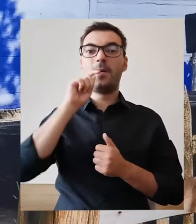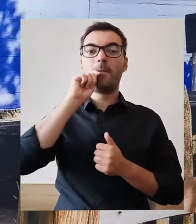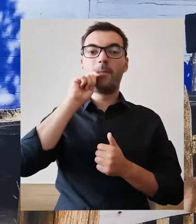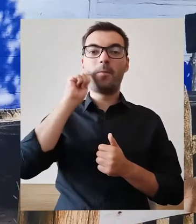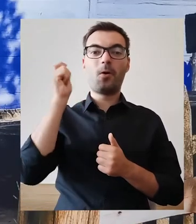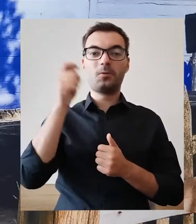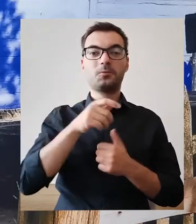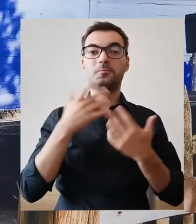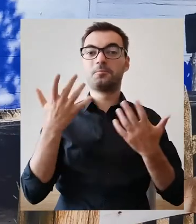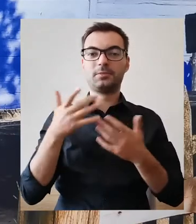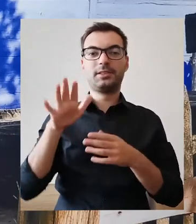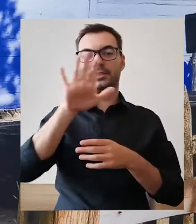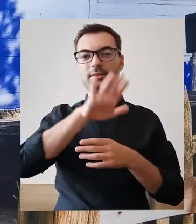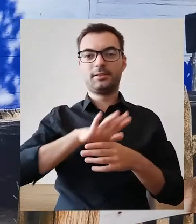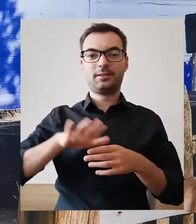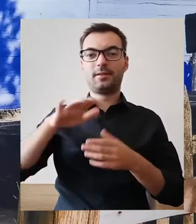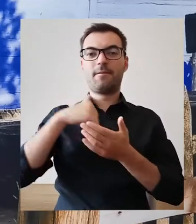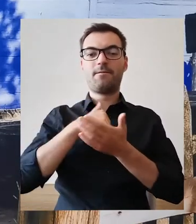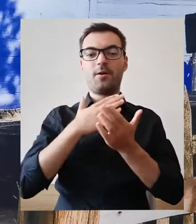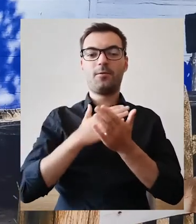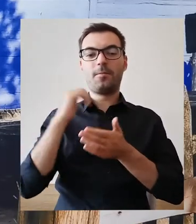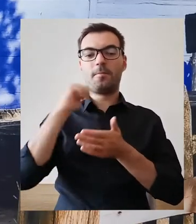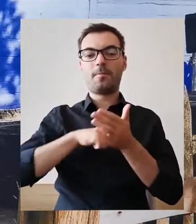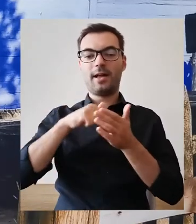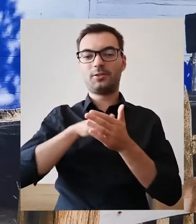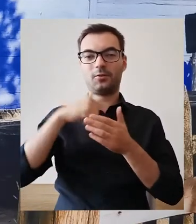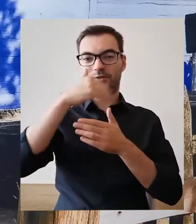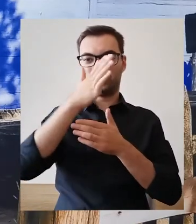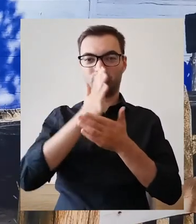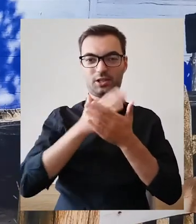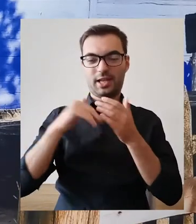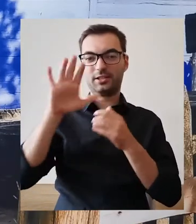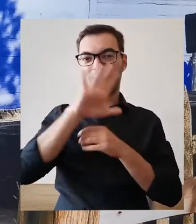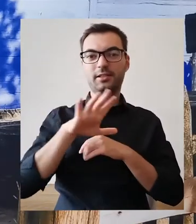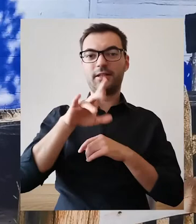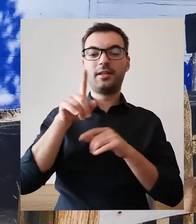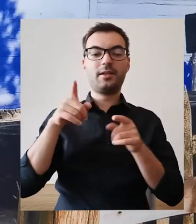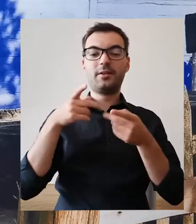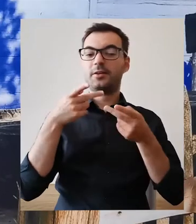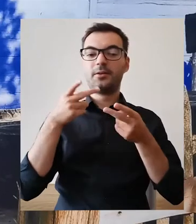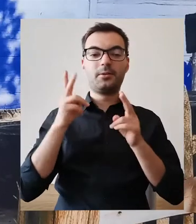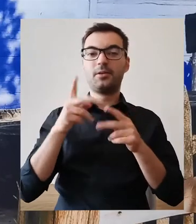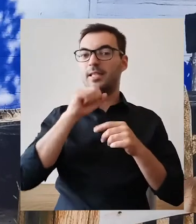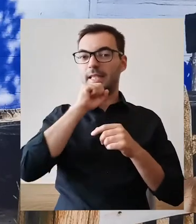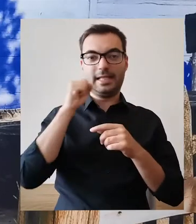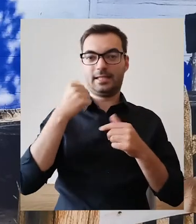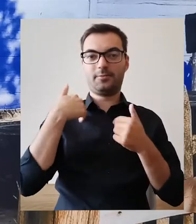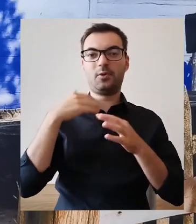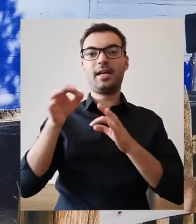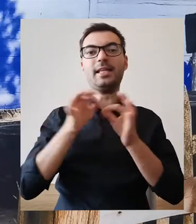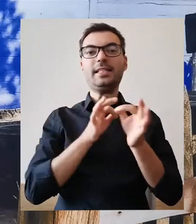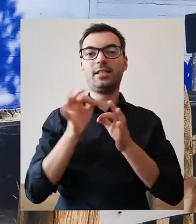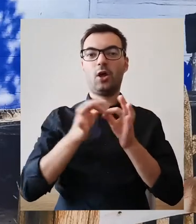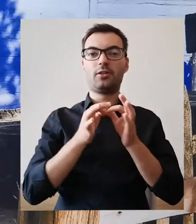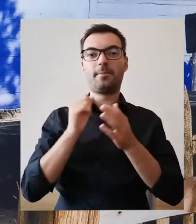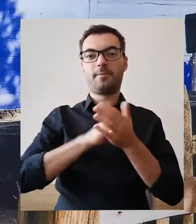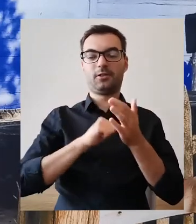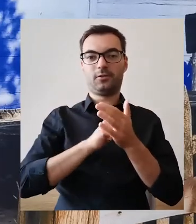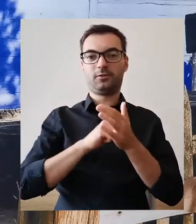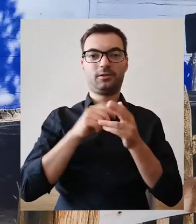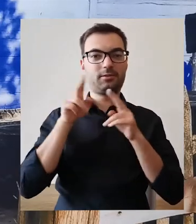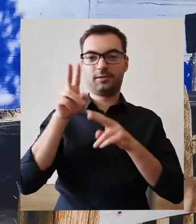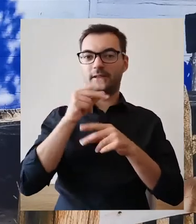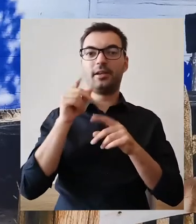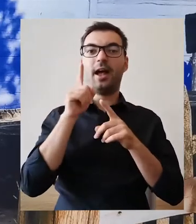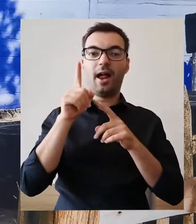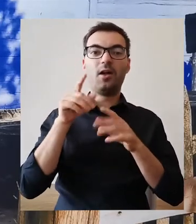podróżowaliśmy po tej części województwa mazowieckiego która nie była nigdy historycznym mazowszem choć